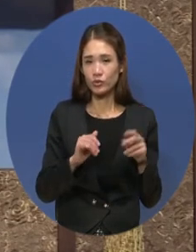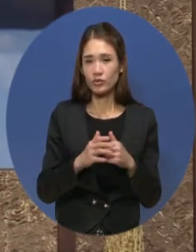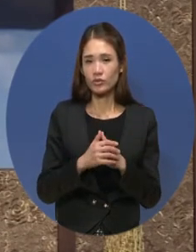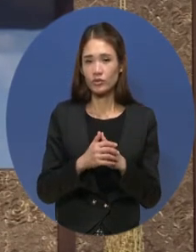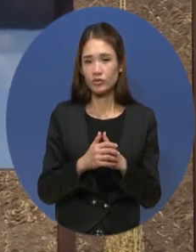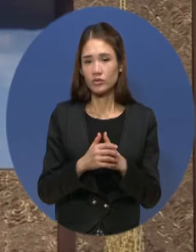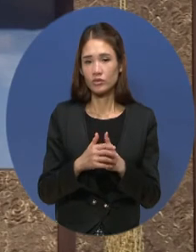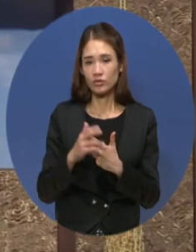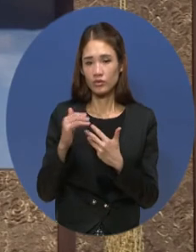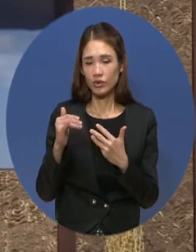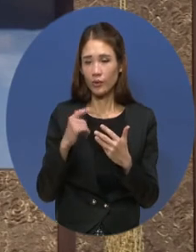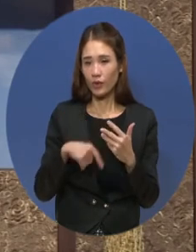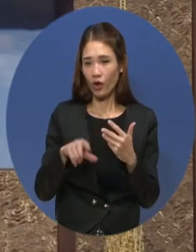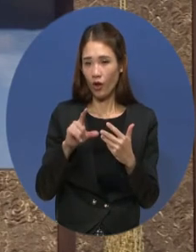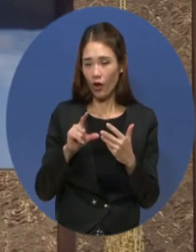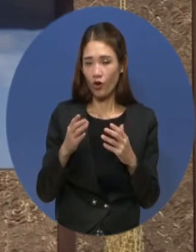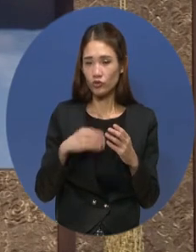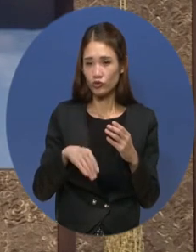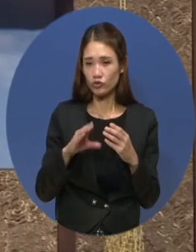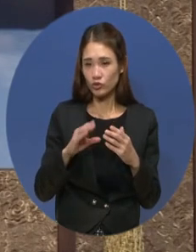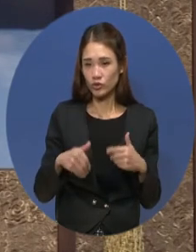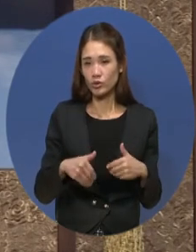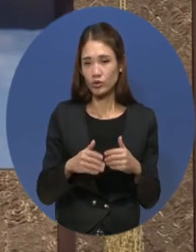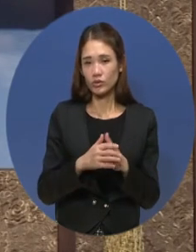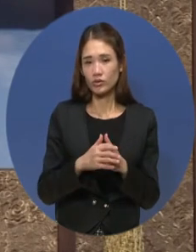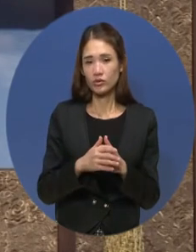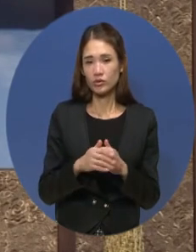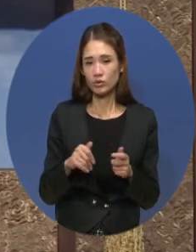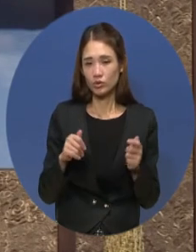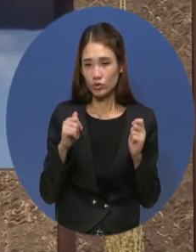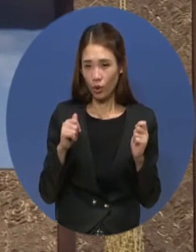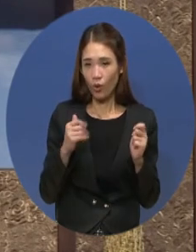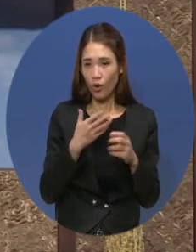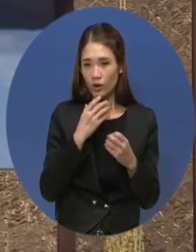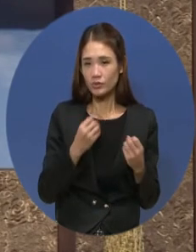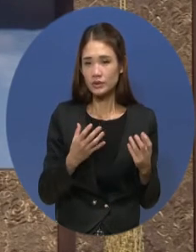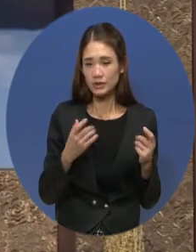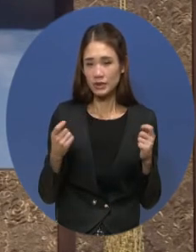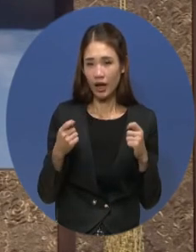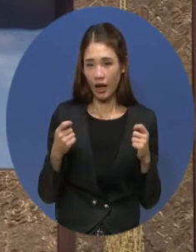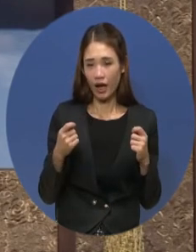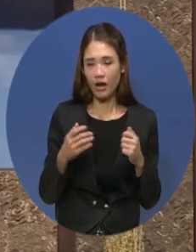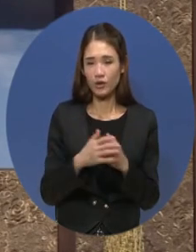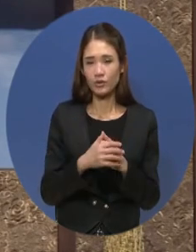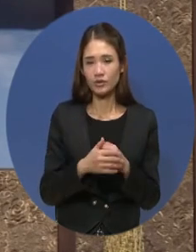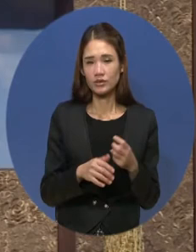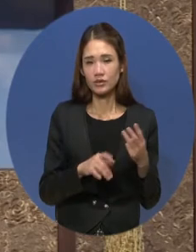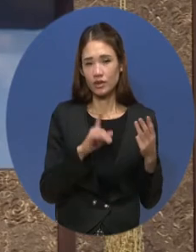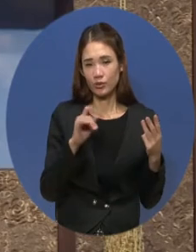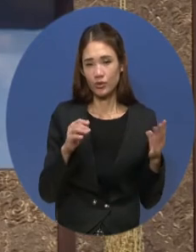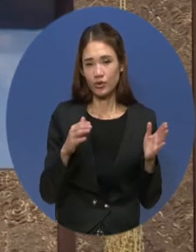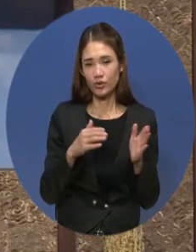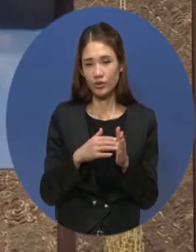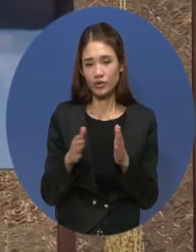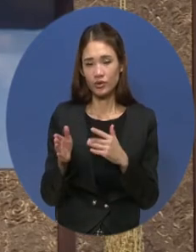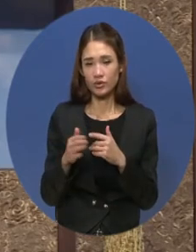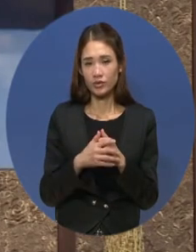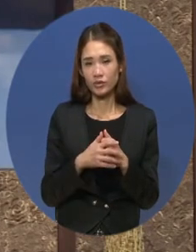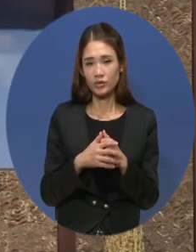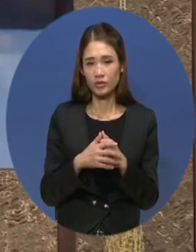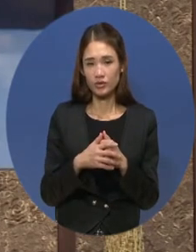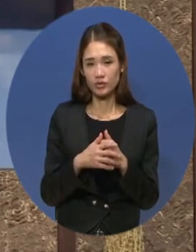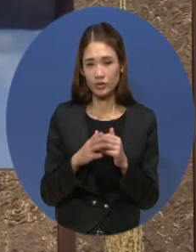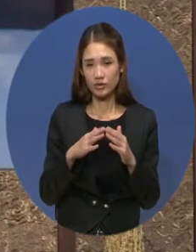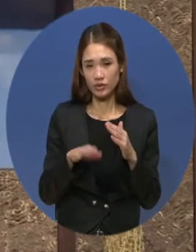8명을 더 추워 늘 해야 되는데 지금 졸업 시즌이 있잖아 이제 3월 닦아 졸업 시즌이 있고 또 발달장애인 그